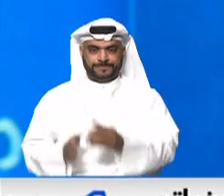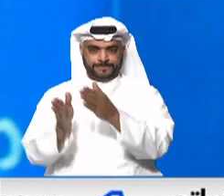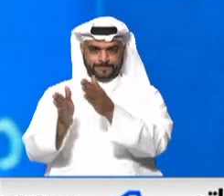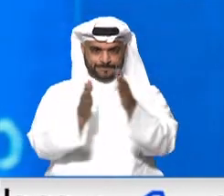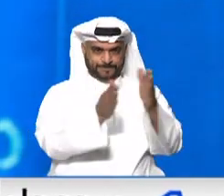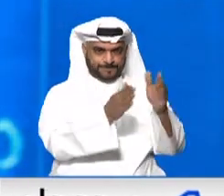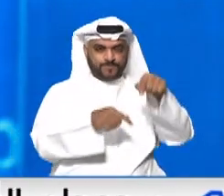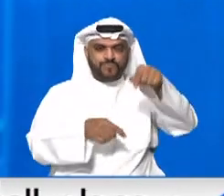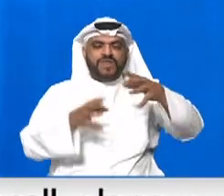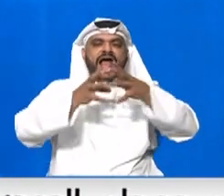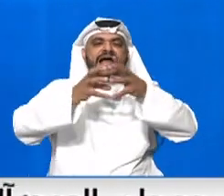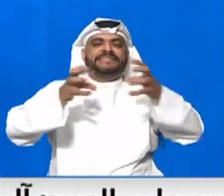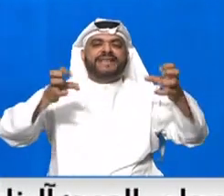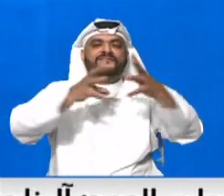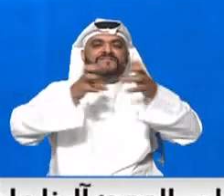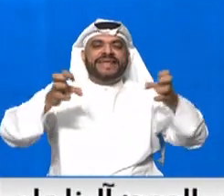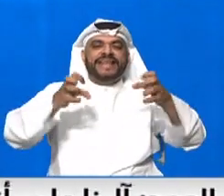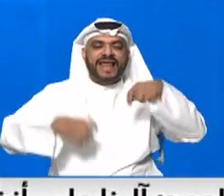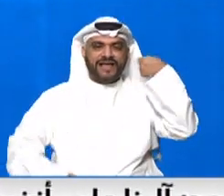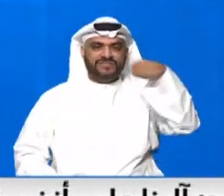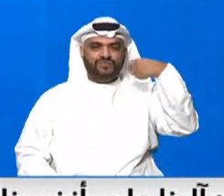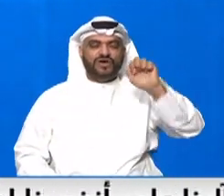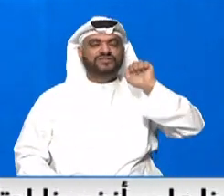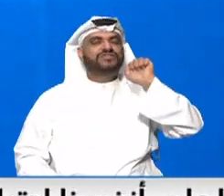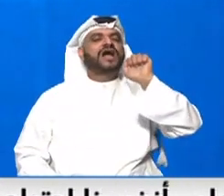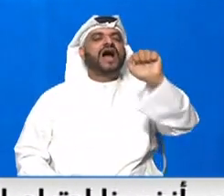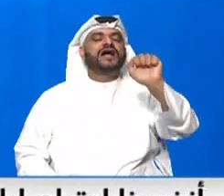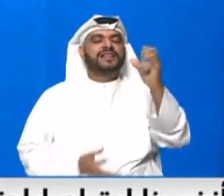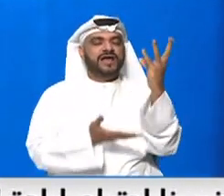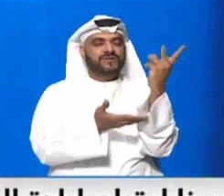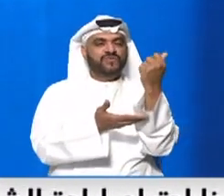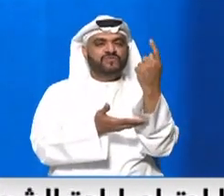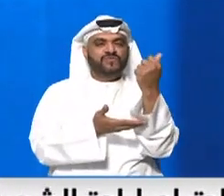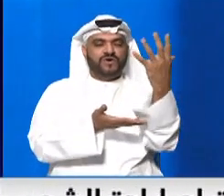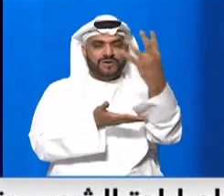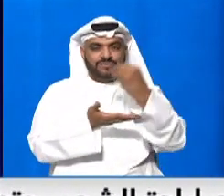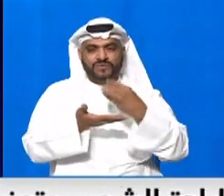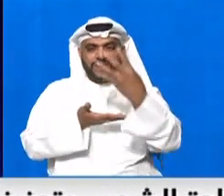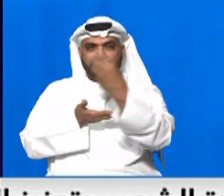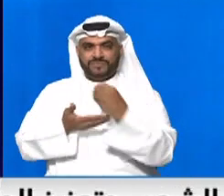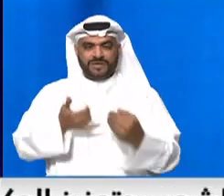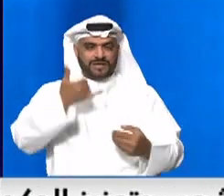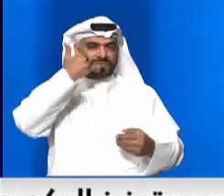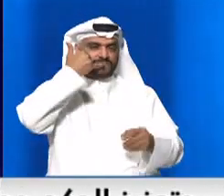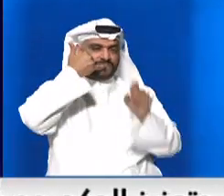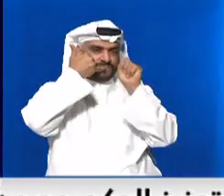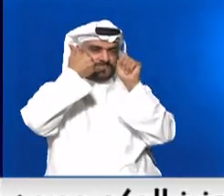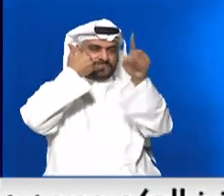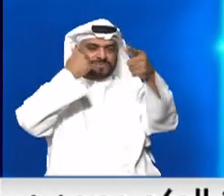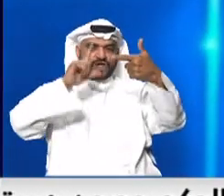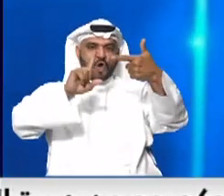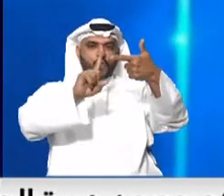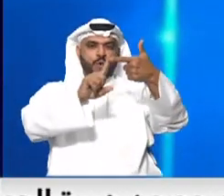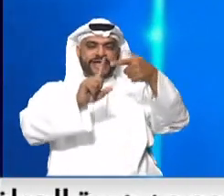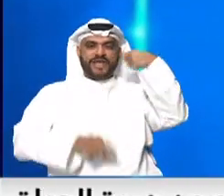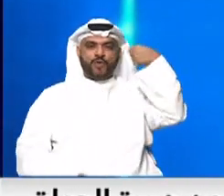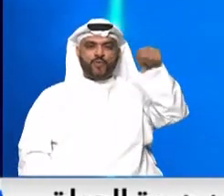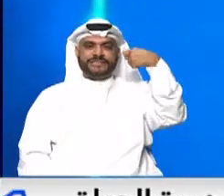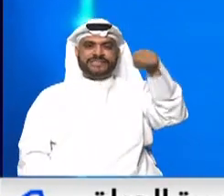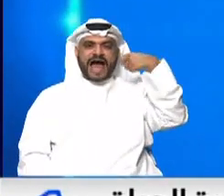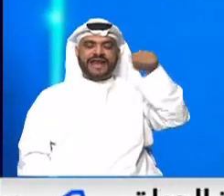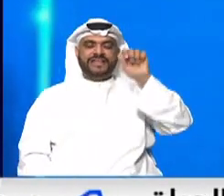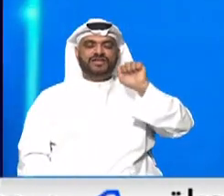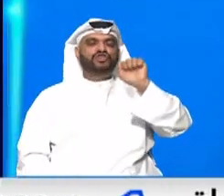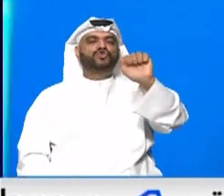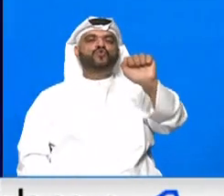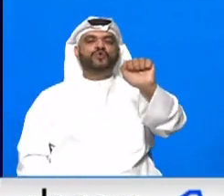وللمزيد من التفاصيل مشاهدينا الكرام حول هذا الموضوع، معنا عبر الهاتف وكيل وزارة الشؤون الاجتماعية بالإنابة الأستاذ عبد